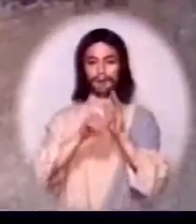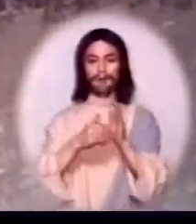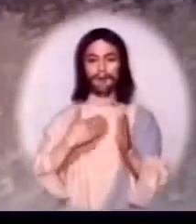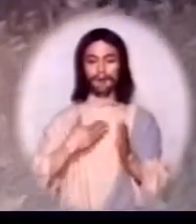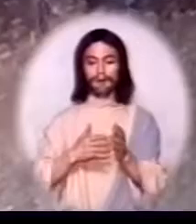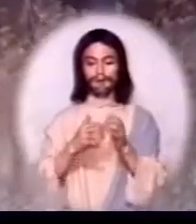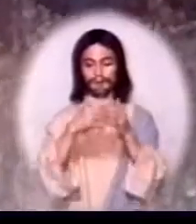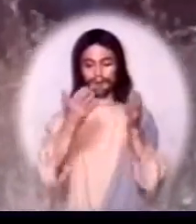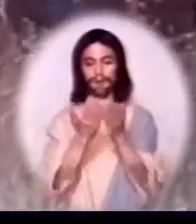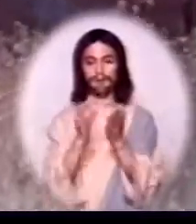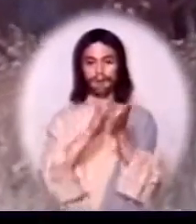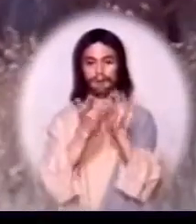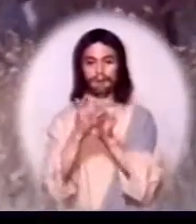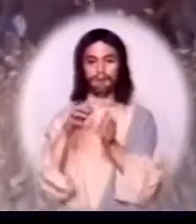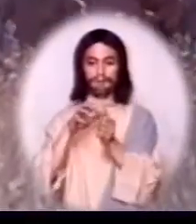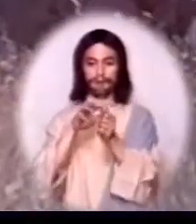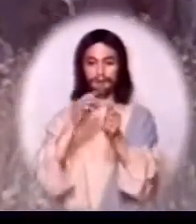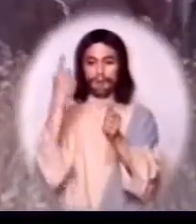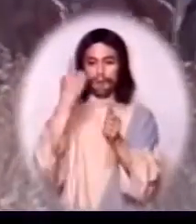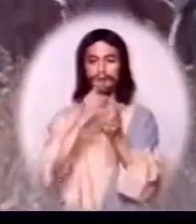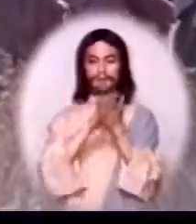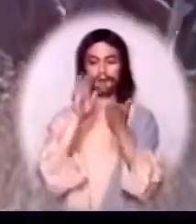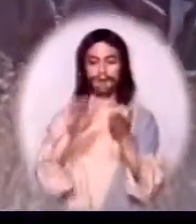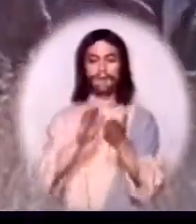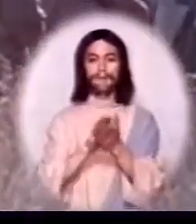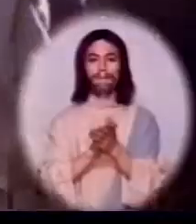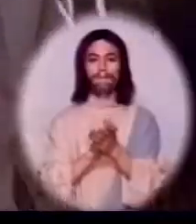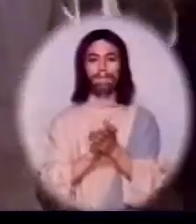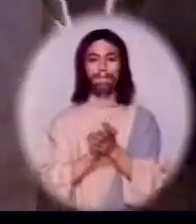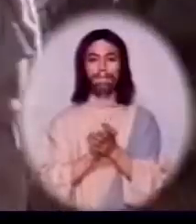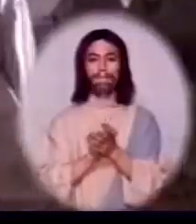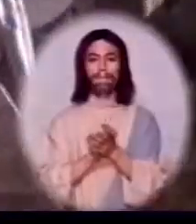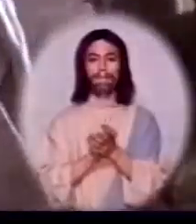그때 이것을 안 무리들이 예수님을 뒤쫓아왔습니다.